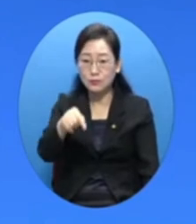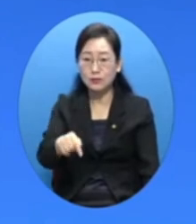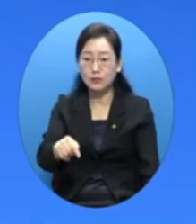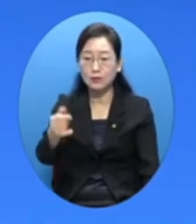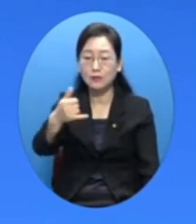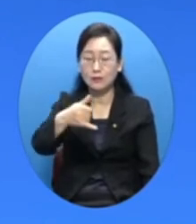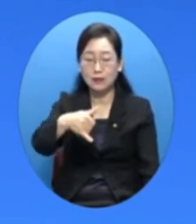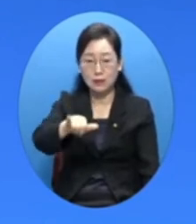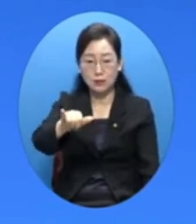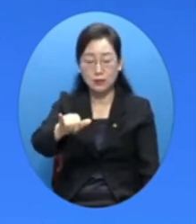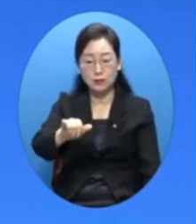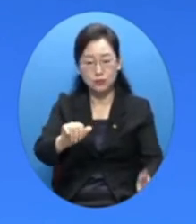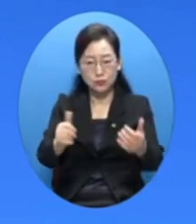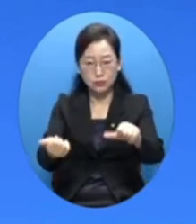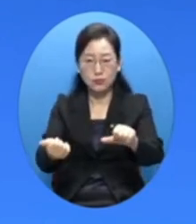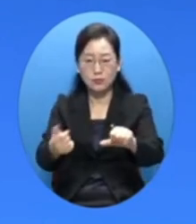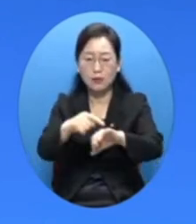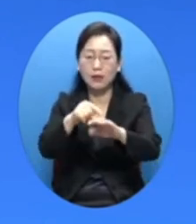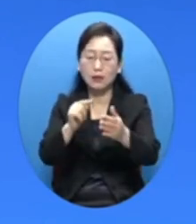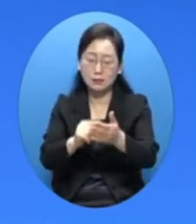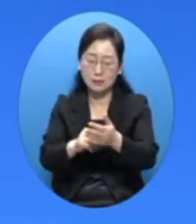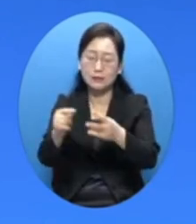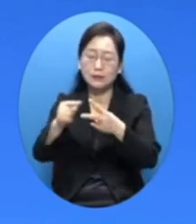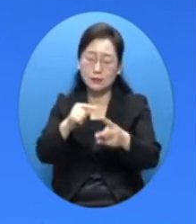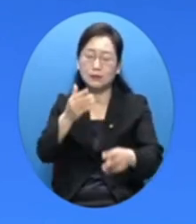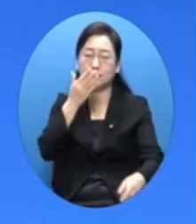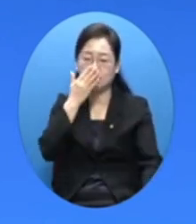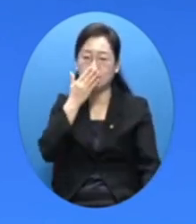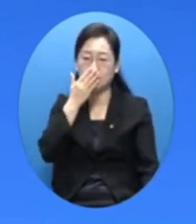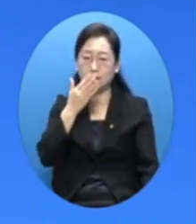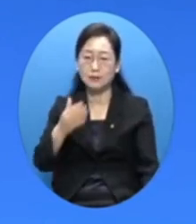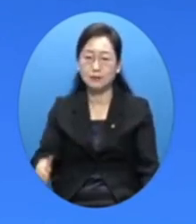자녀를 잃은 분은 그 말을 이해할 것입니다.